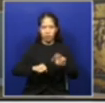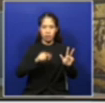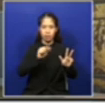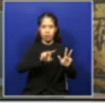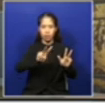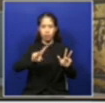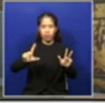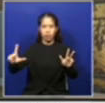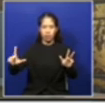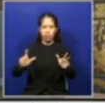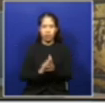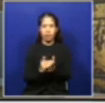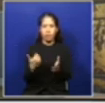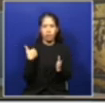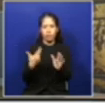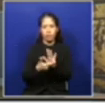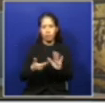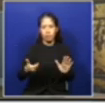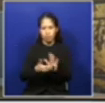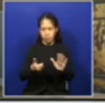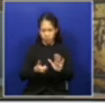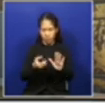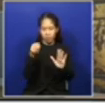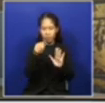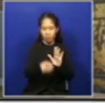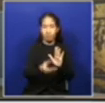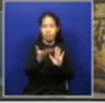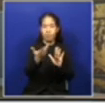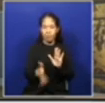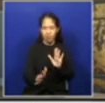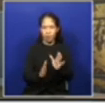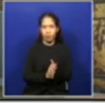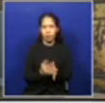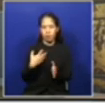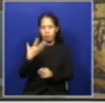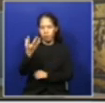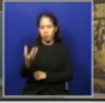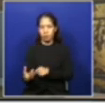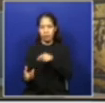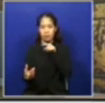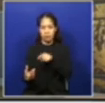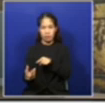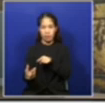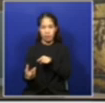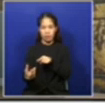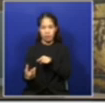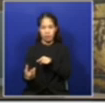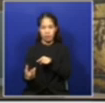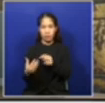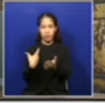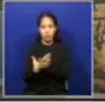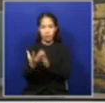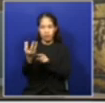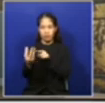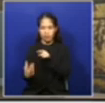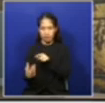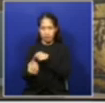านเรามีการเบิกจ่ายไปแล้วส่วนหนึ่งเหลือเงินที่เขาเรียกว่าเงินค้างท่อของปีงบประม